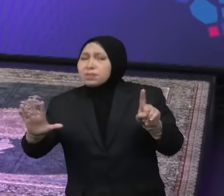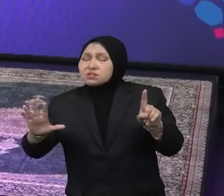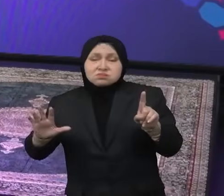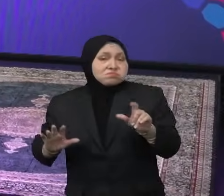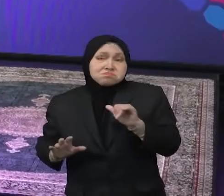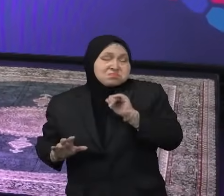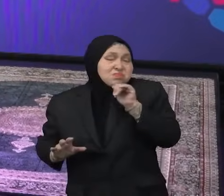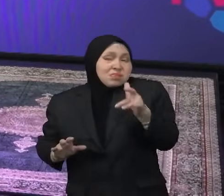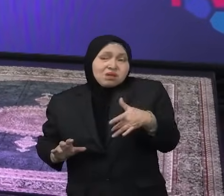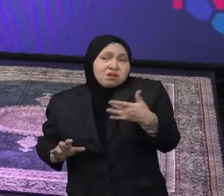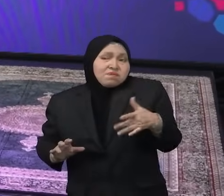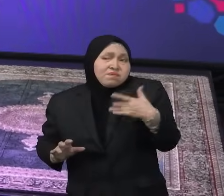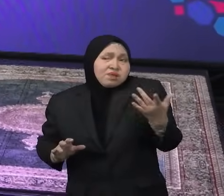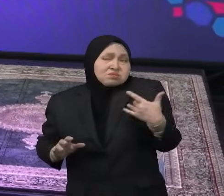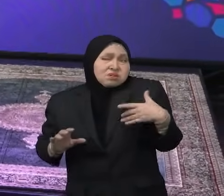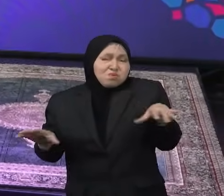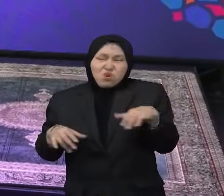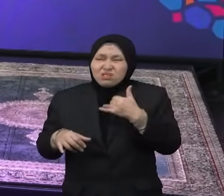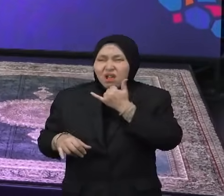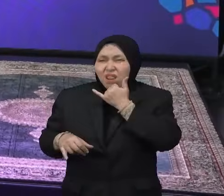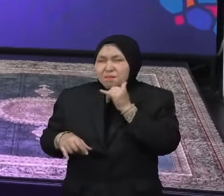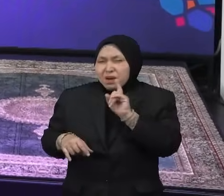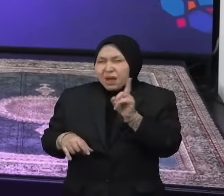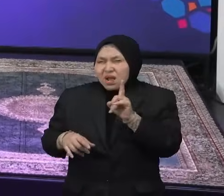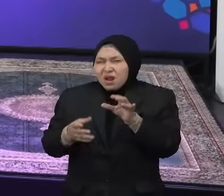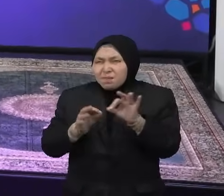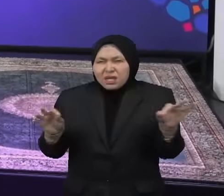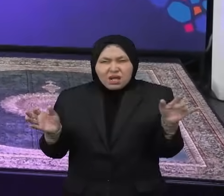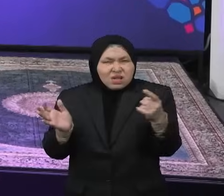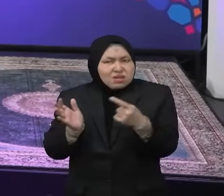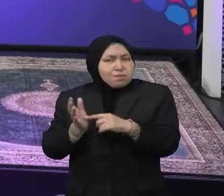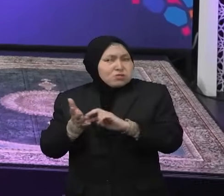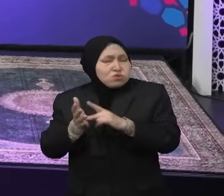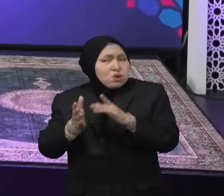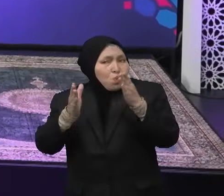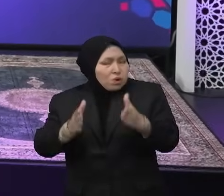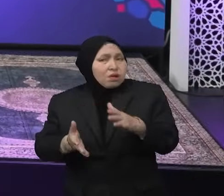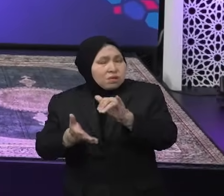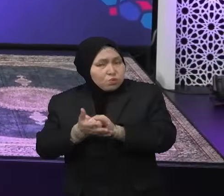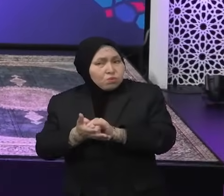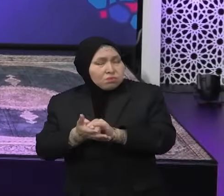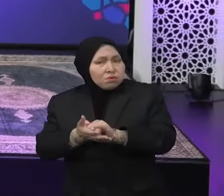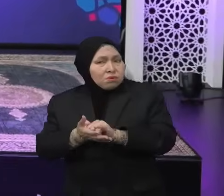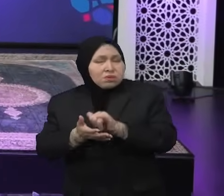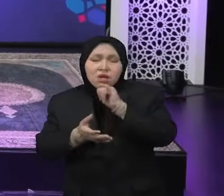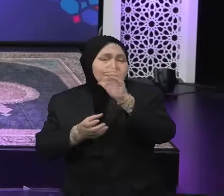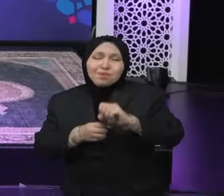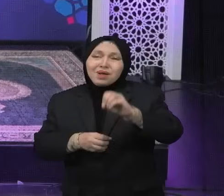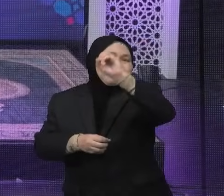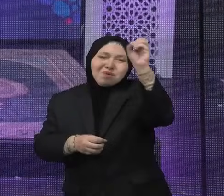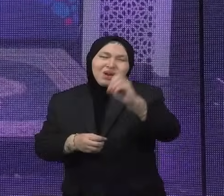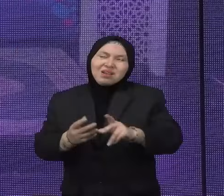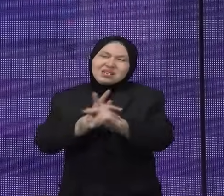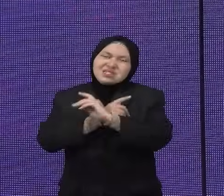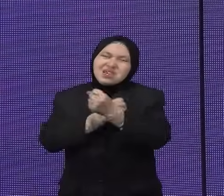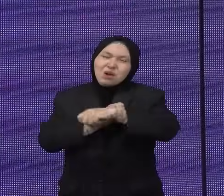tidak rasa macam saya pernah buat salah mana-mana pun dalam ayat ini, maksudnya orang itu tidak mendapat tawaran daripada kasih sayang